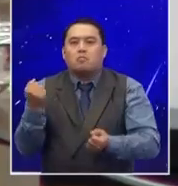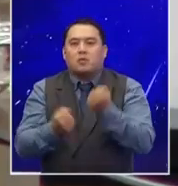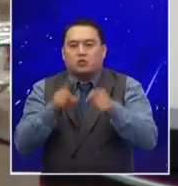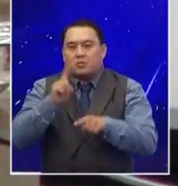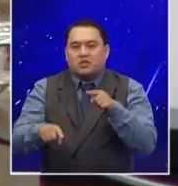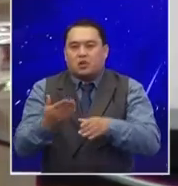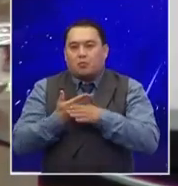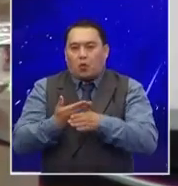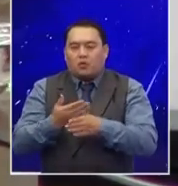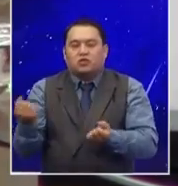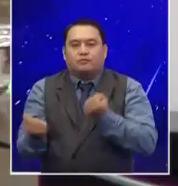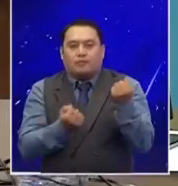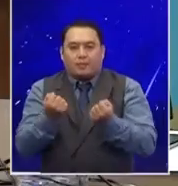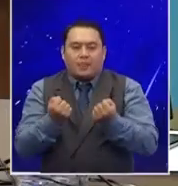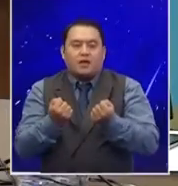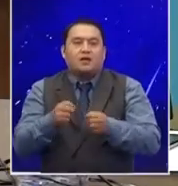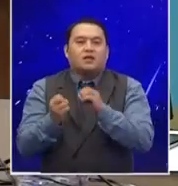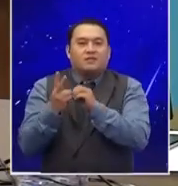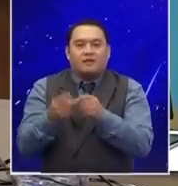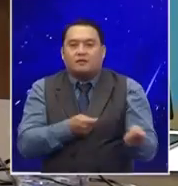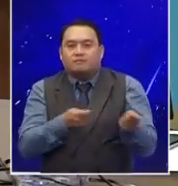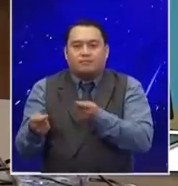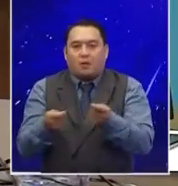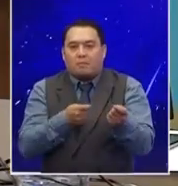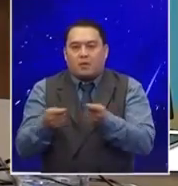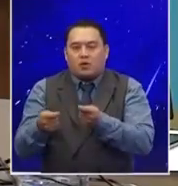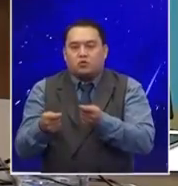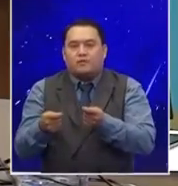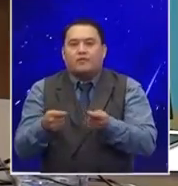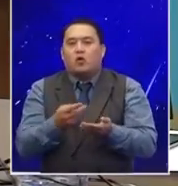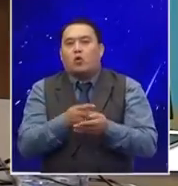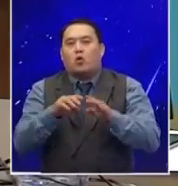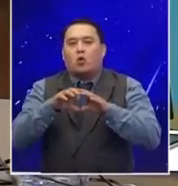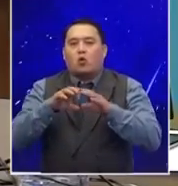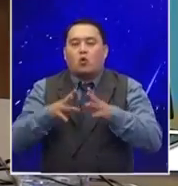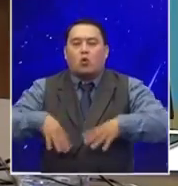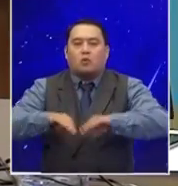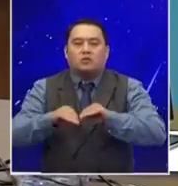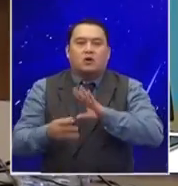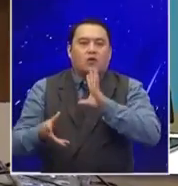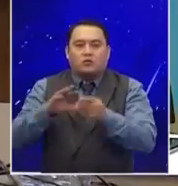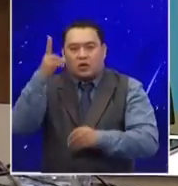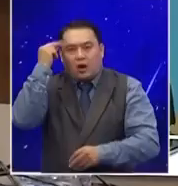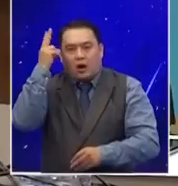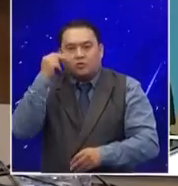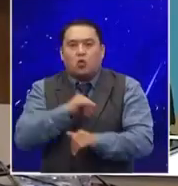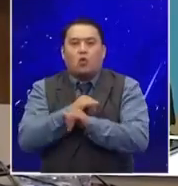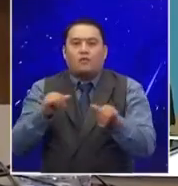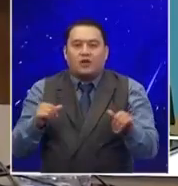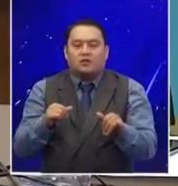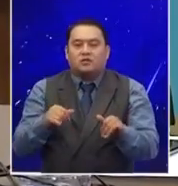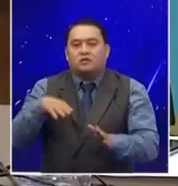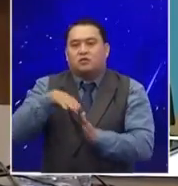скорой помощи и 12 передвижных медицинских комплексов. Количество бригад скорой помощи увеличено